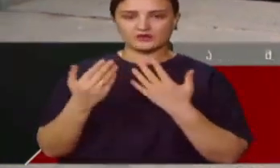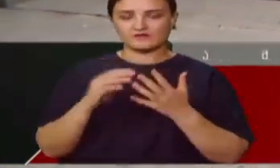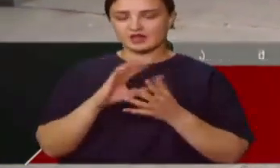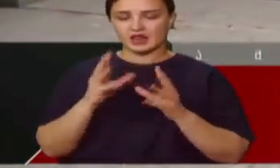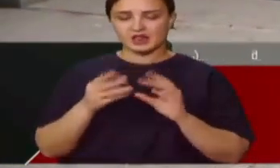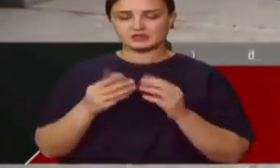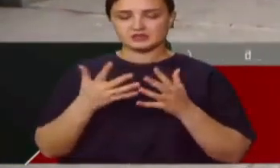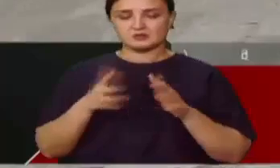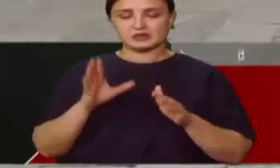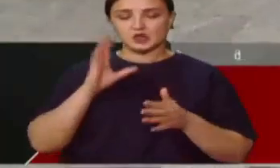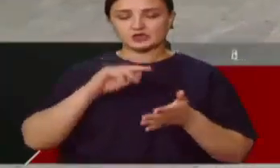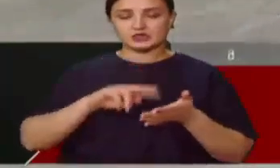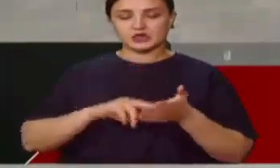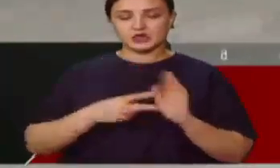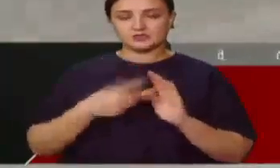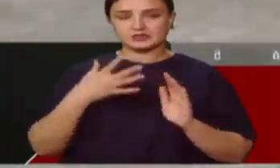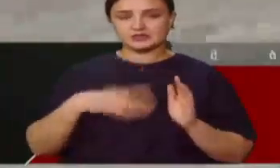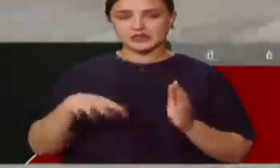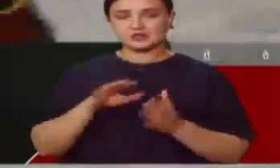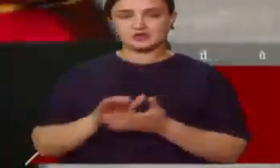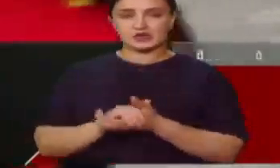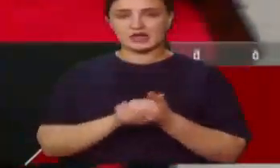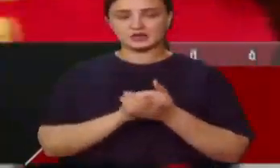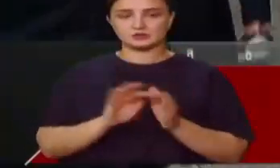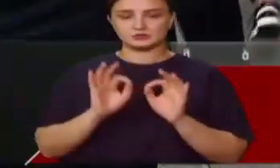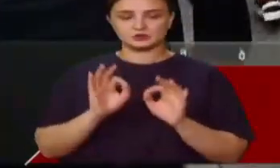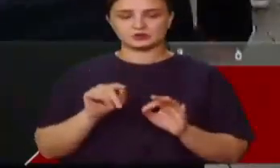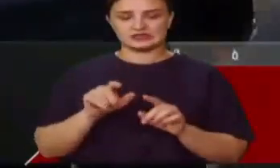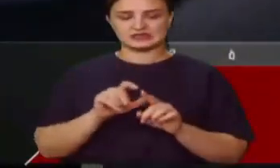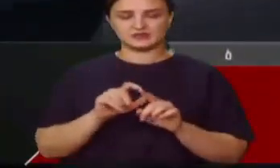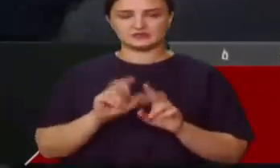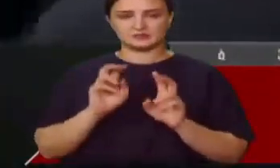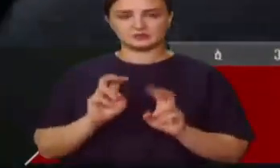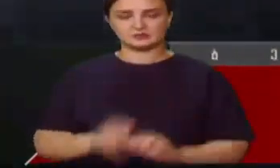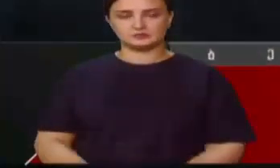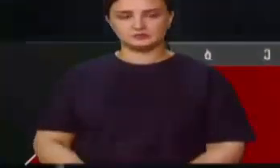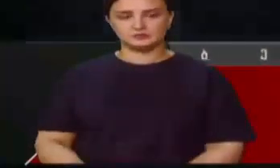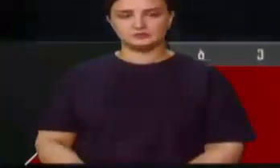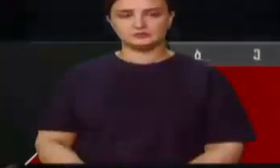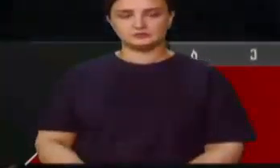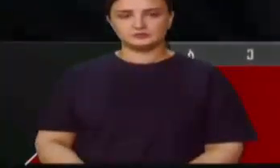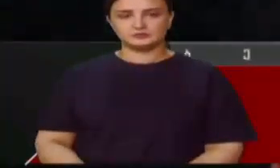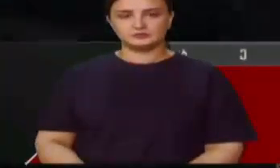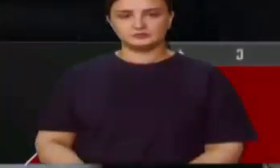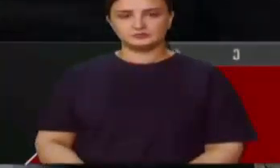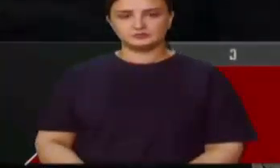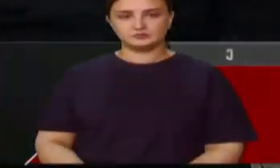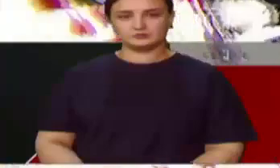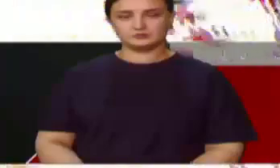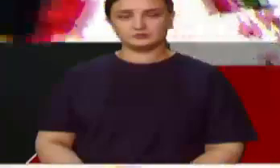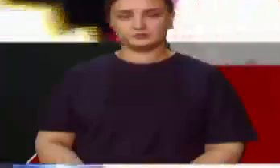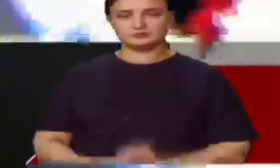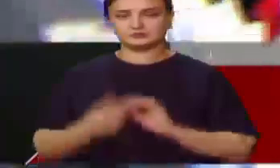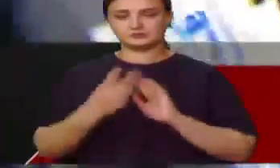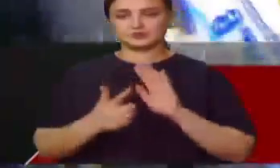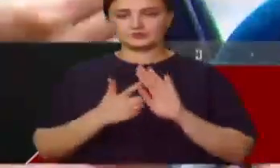როცა გეგმებზე და საქართველოს გაერთიანებაზე იყო საუბარი, სწორედ ეს სიტყვები ჟღერდა. 27 სექტემბერი არის